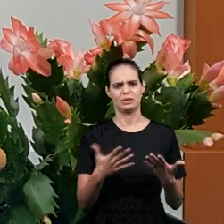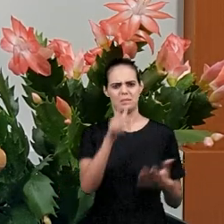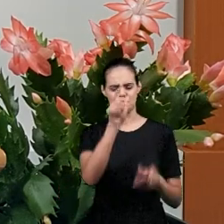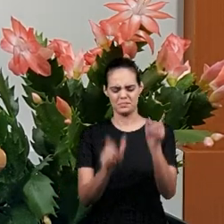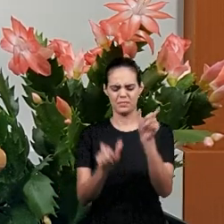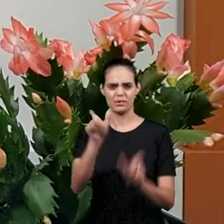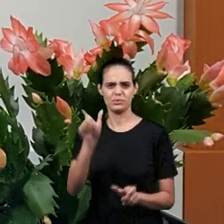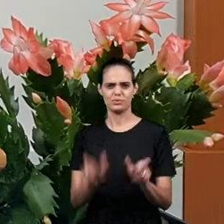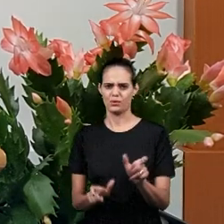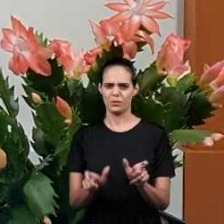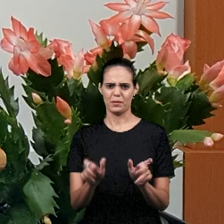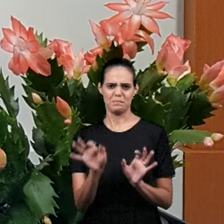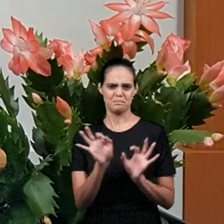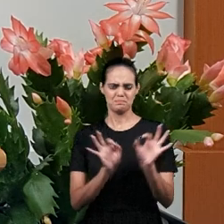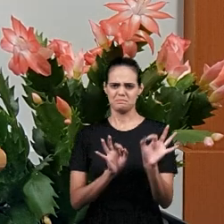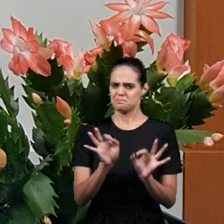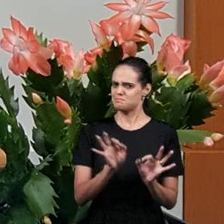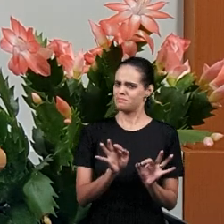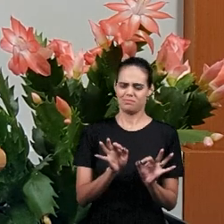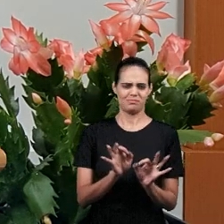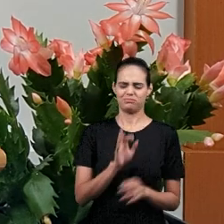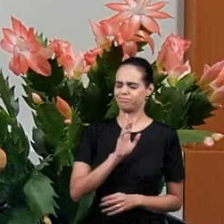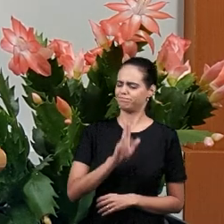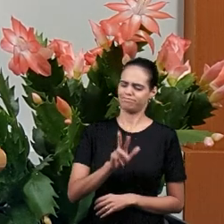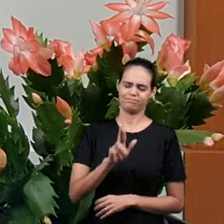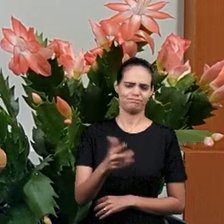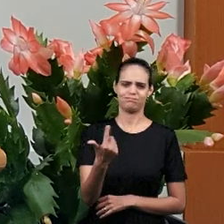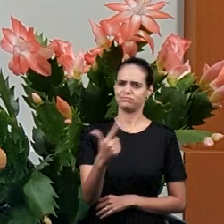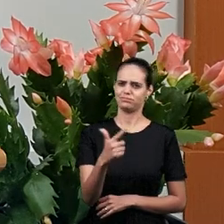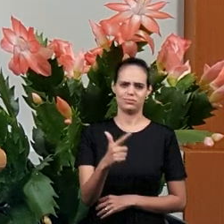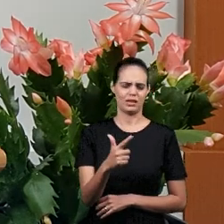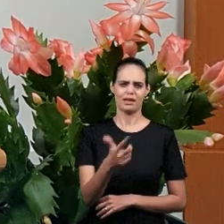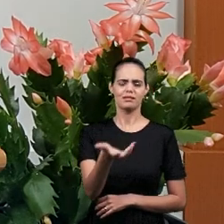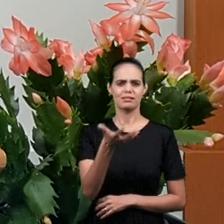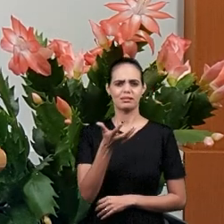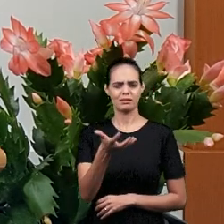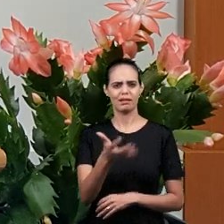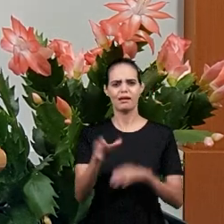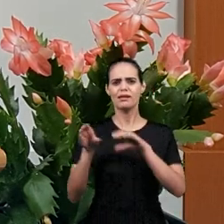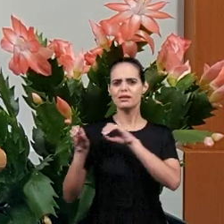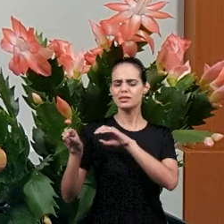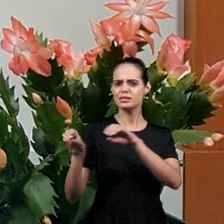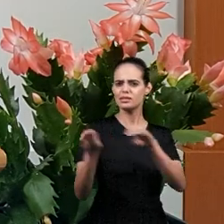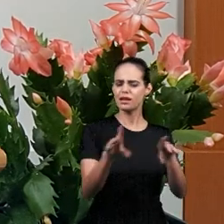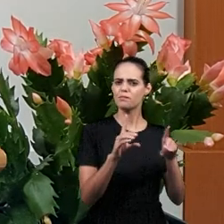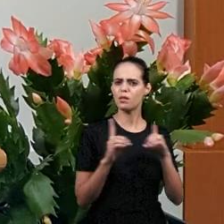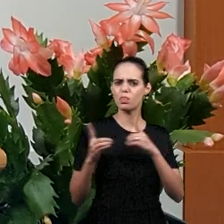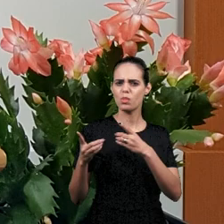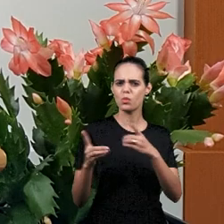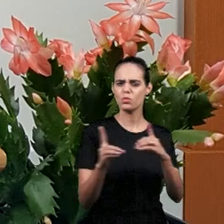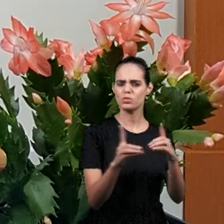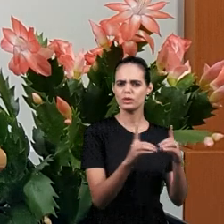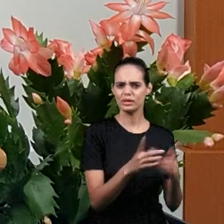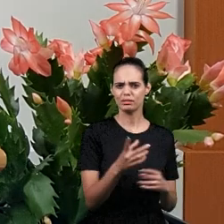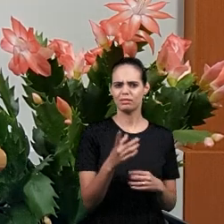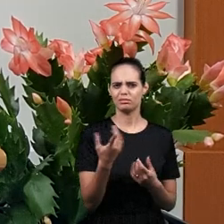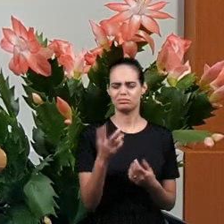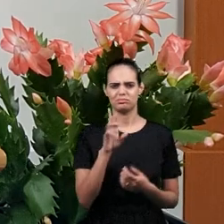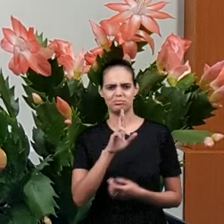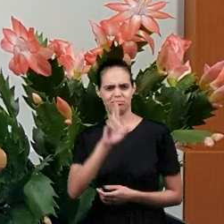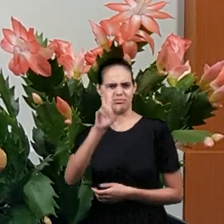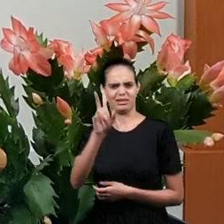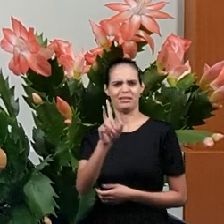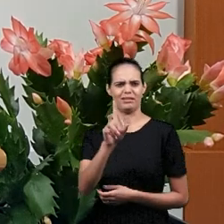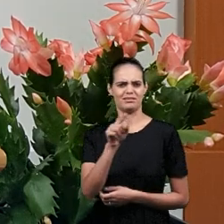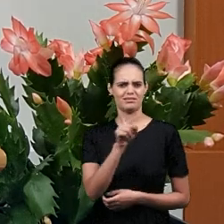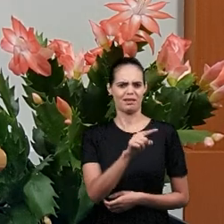enseigner la doctrine, une doctrine qu'ils n'ont jamais vue, nullement, n'ont pas appris, ont appris avec une personne sympathique.